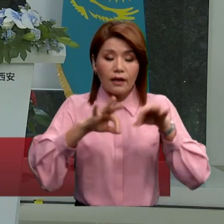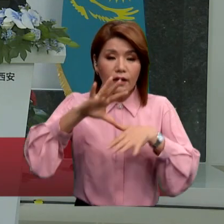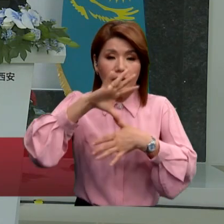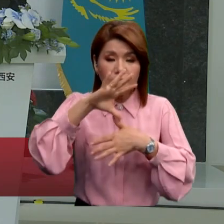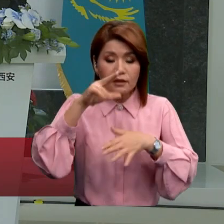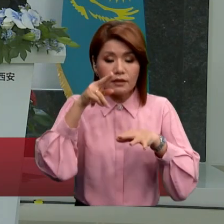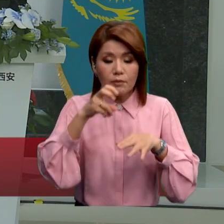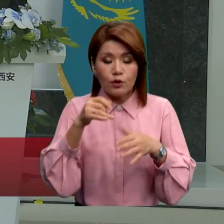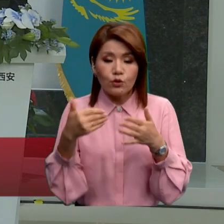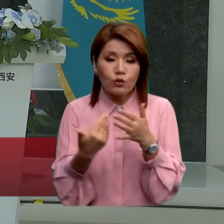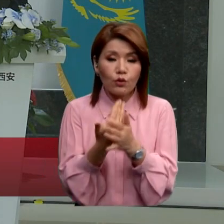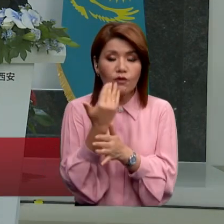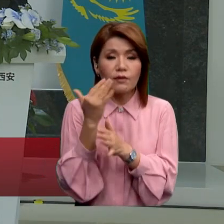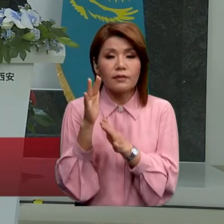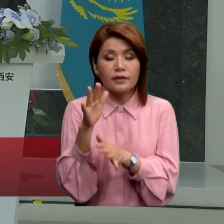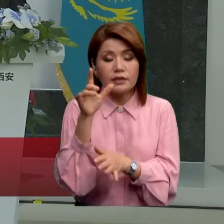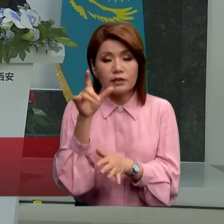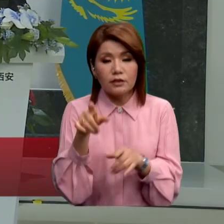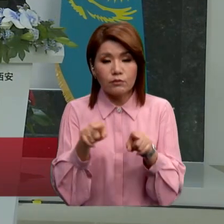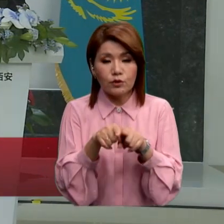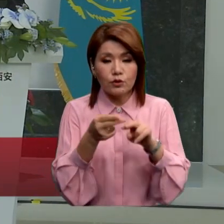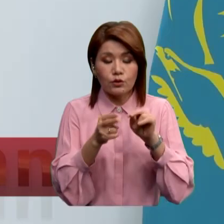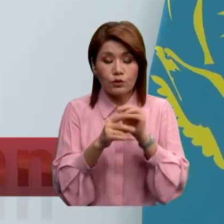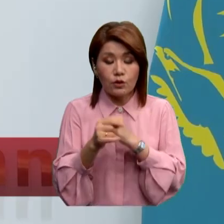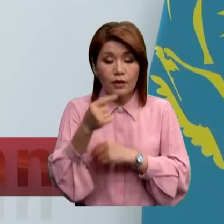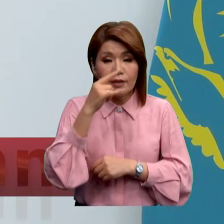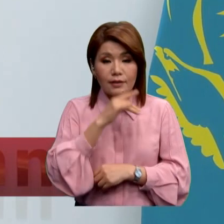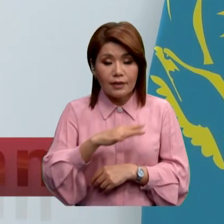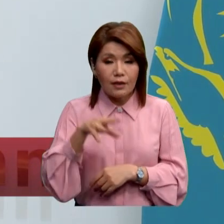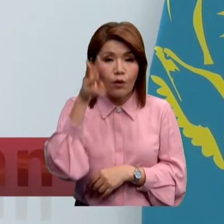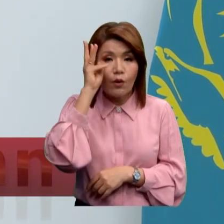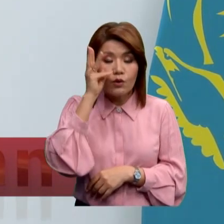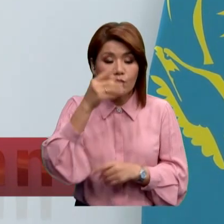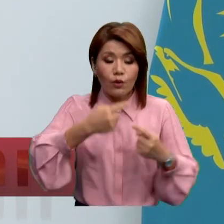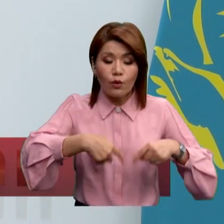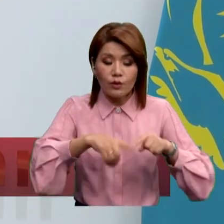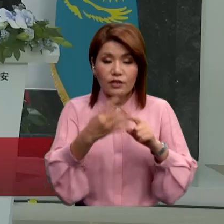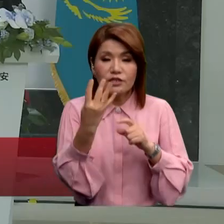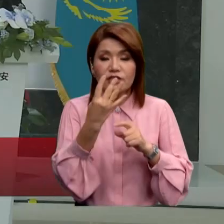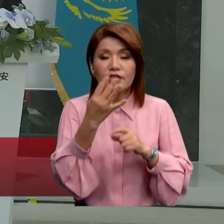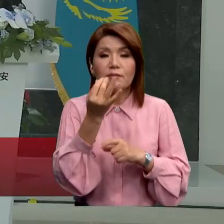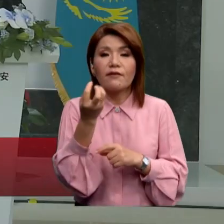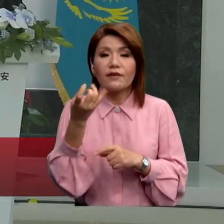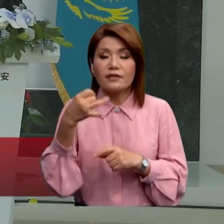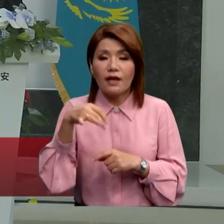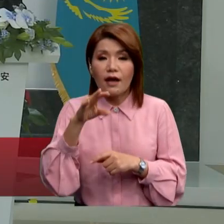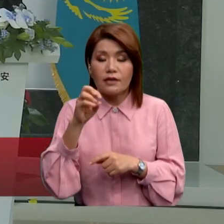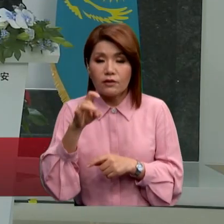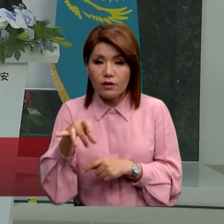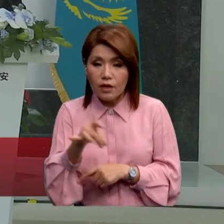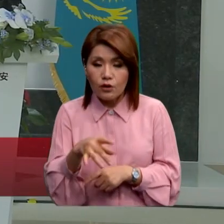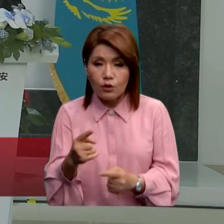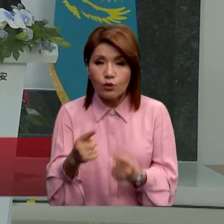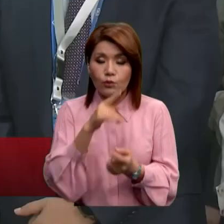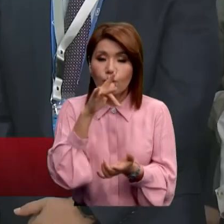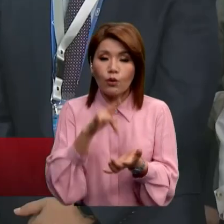новое дипломатическое представительство, в котором могут обратиться казахстанцы. В консульский округ вошли 4 провинции, автономный район и крупный